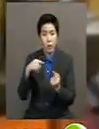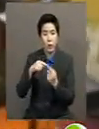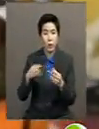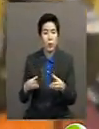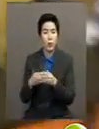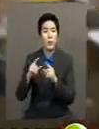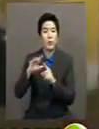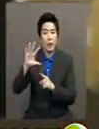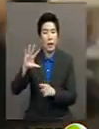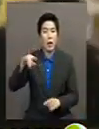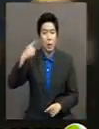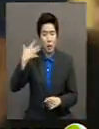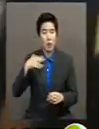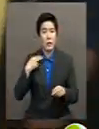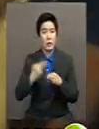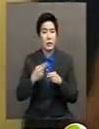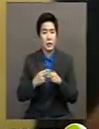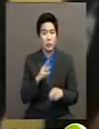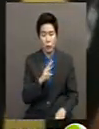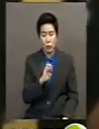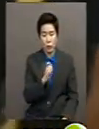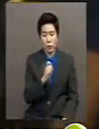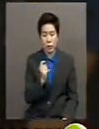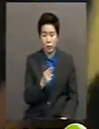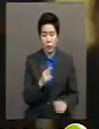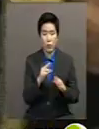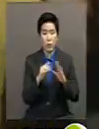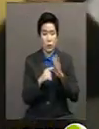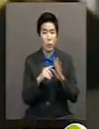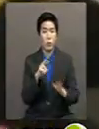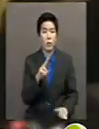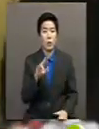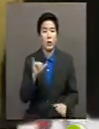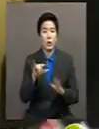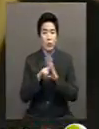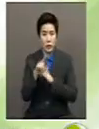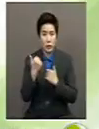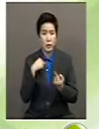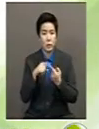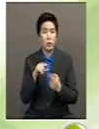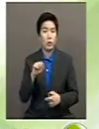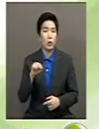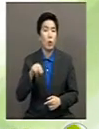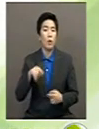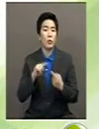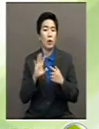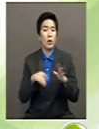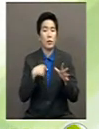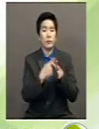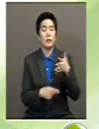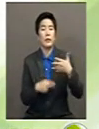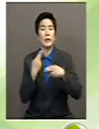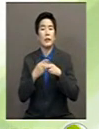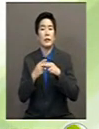าล5ก่อนมีพันตำรวจโทวิทูลขุนบุญจันทร์รองผู้กำกับการปราบปรามสน.พระโขนง